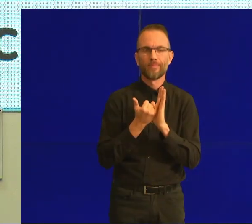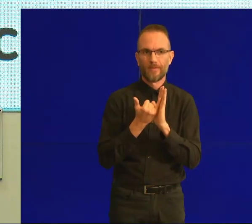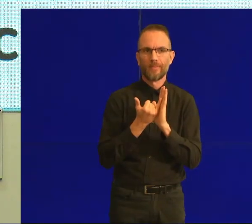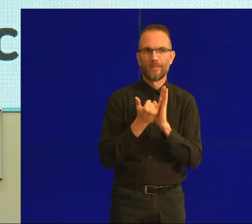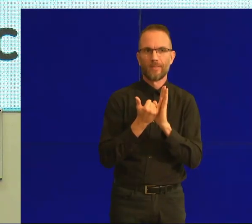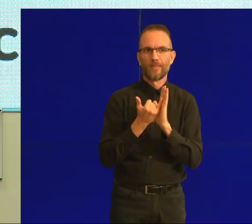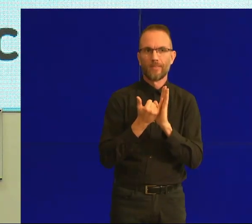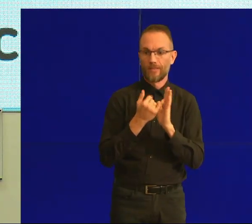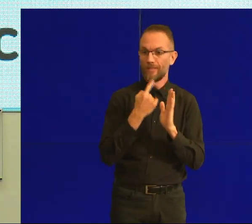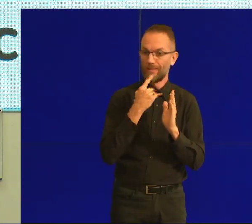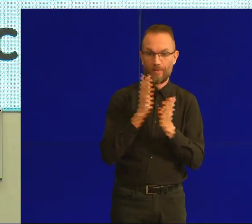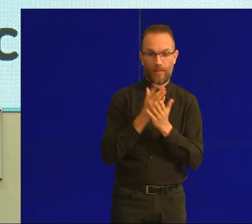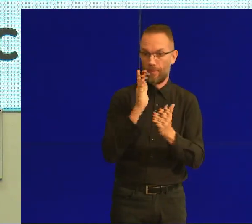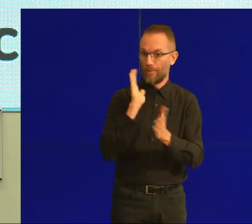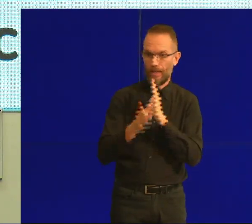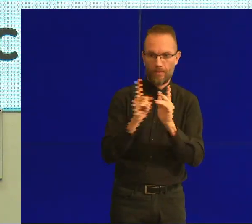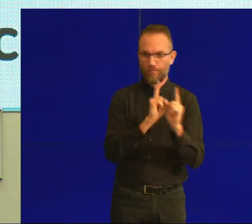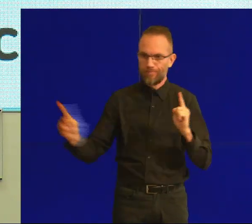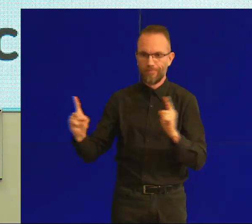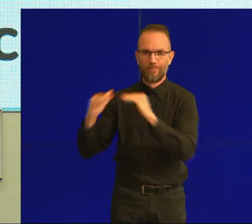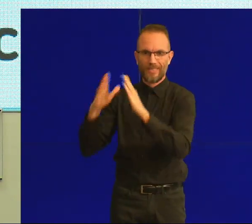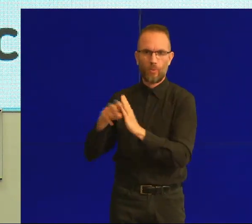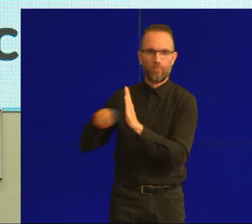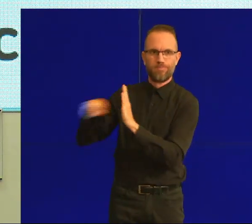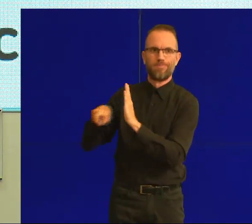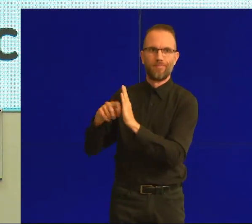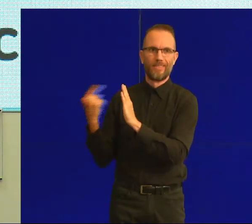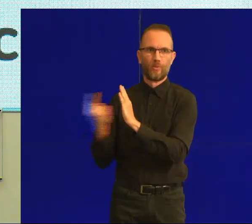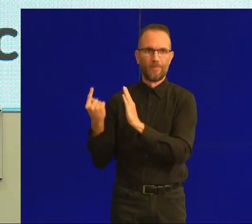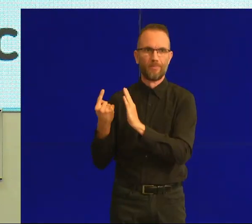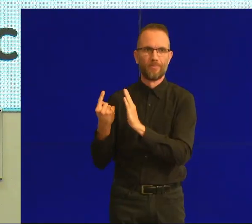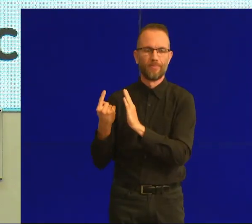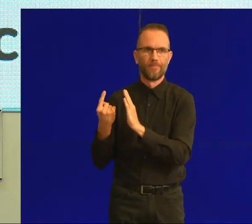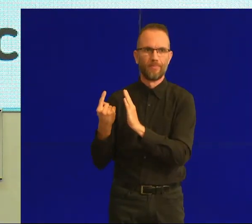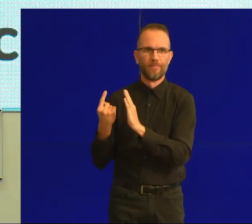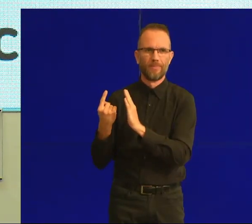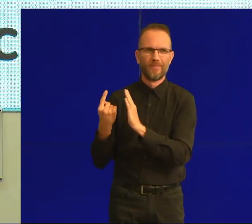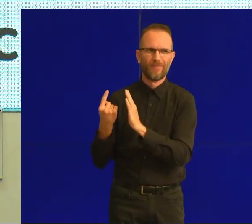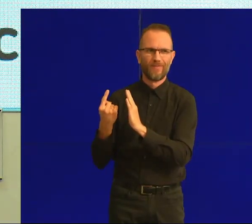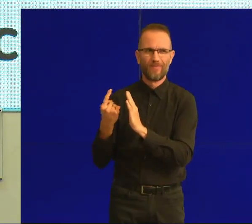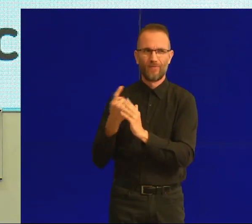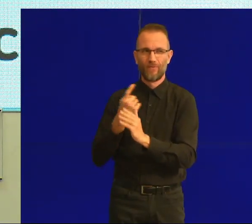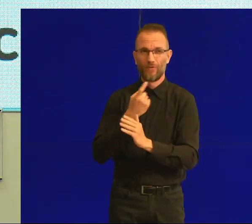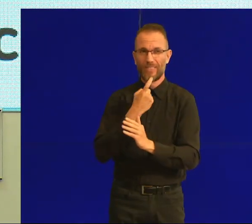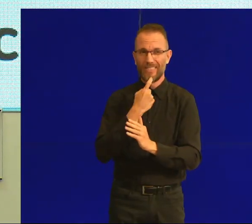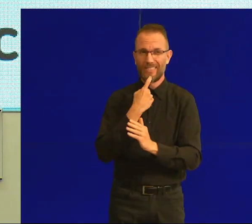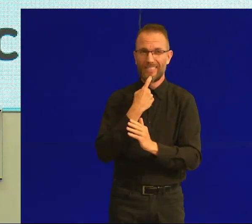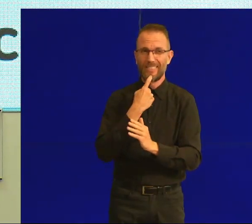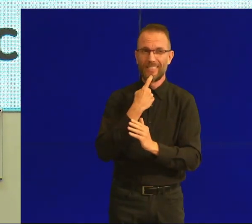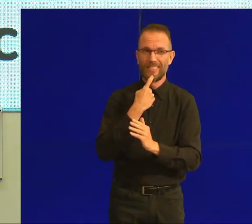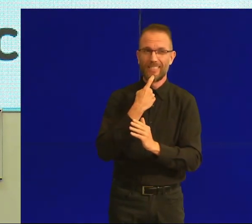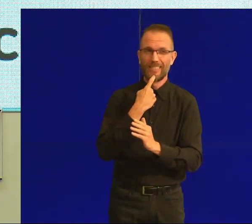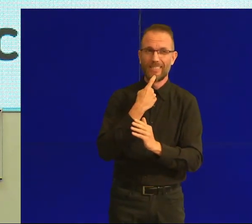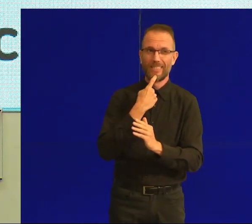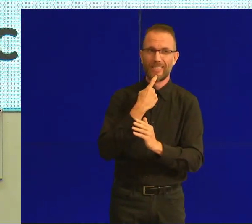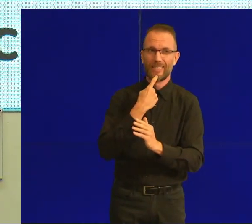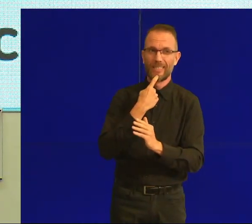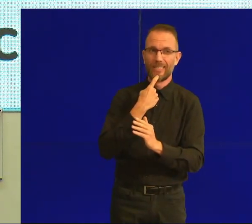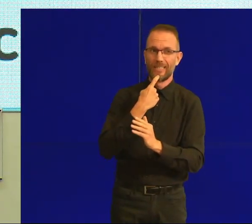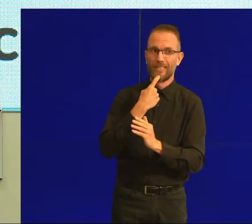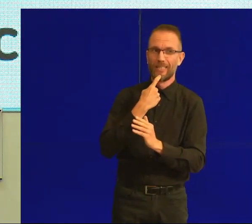personnes attendent un contact avec le deux seins avant de s'isoler de des contacts quotidiens nous voudrions